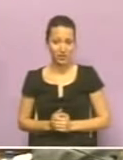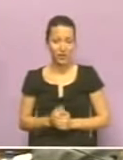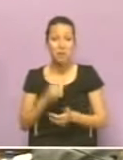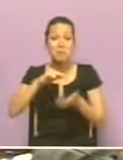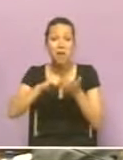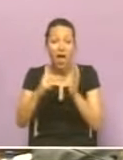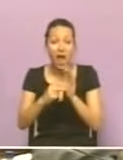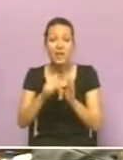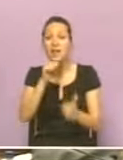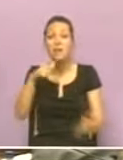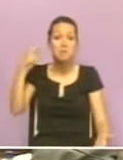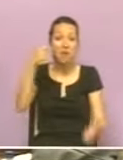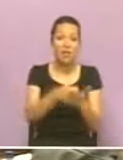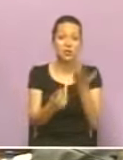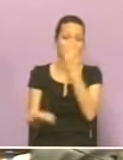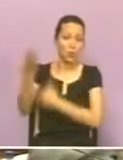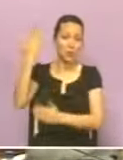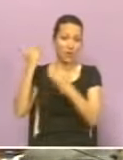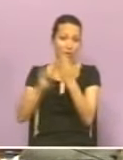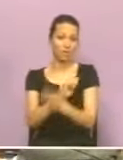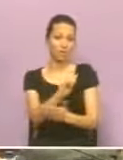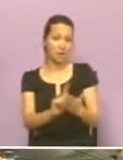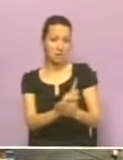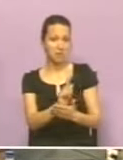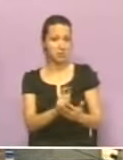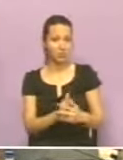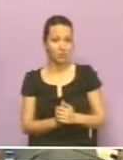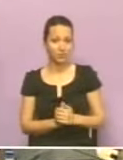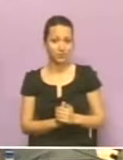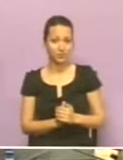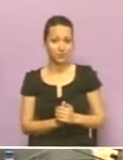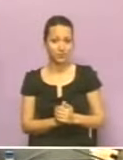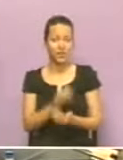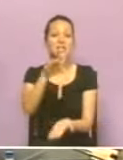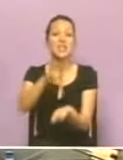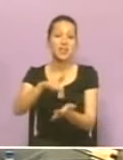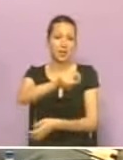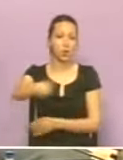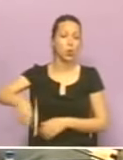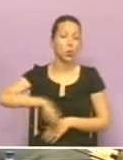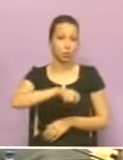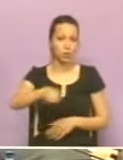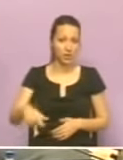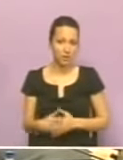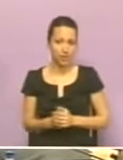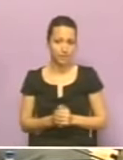planirana i plaćena u prethodnom periodu u centralnoj kuhinji.